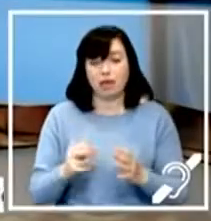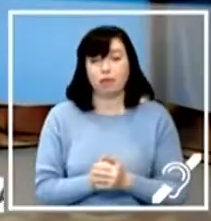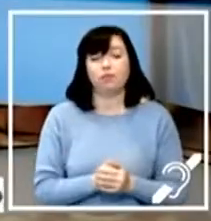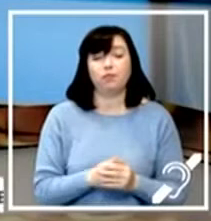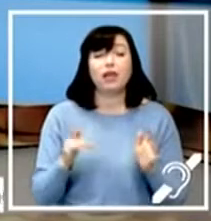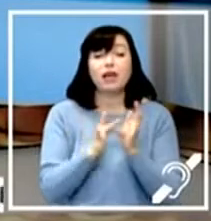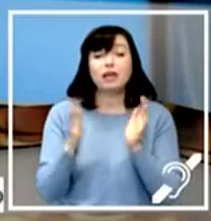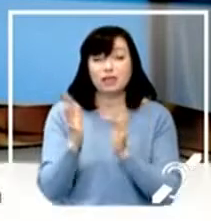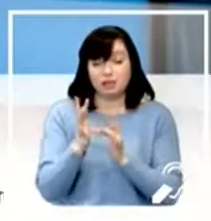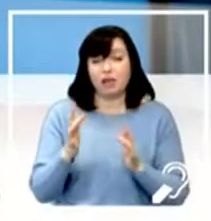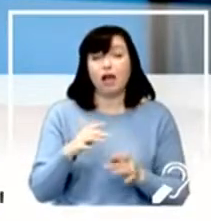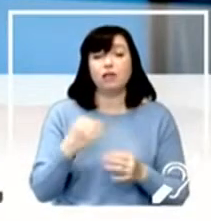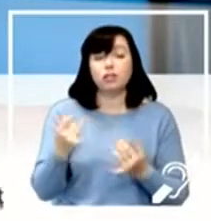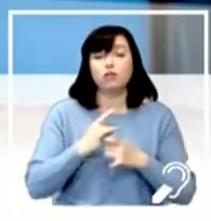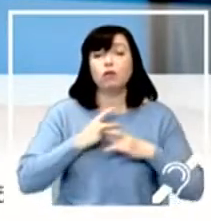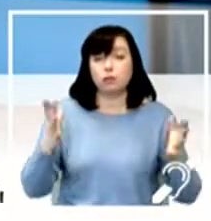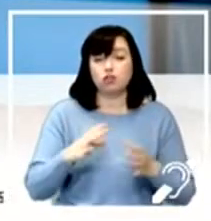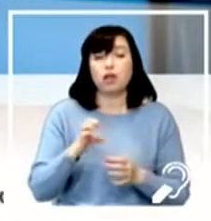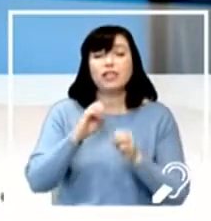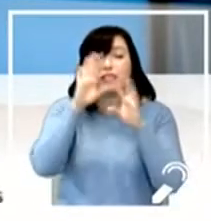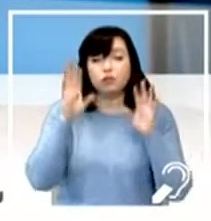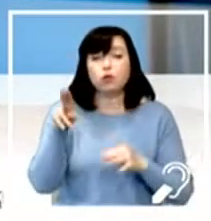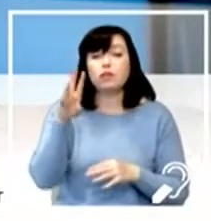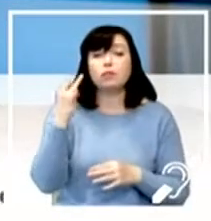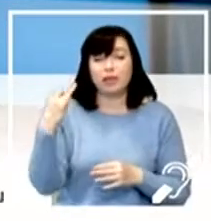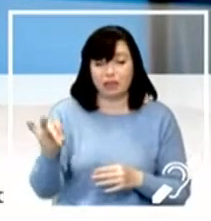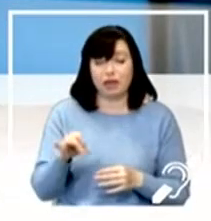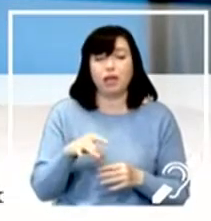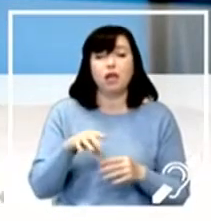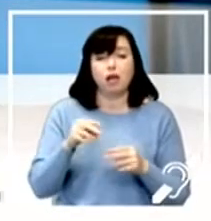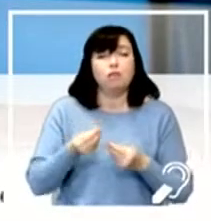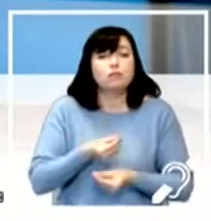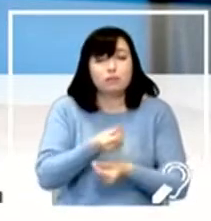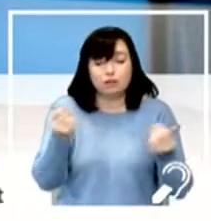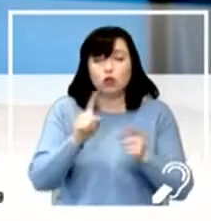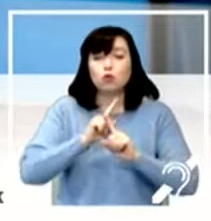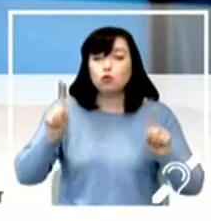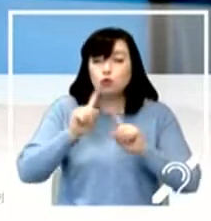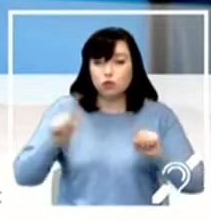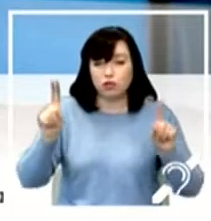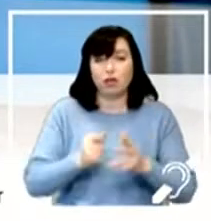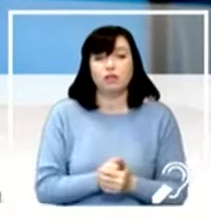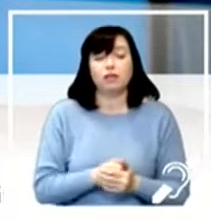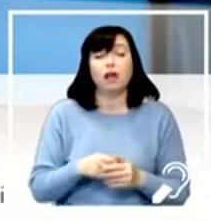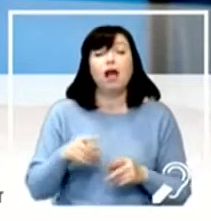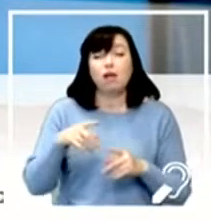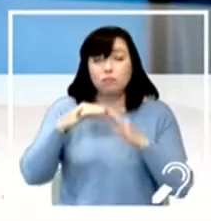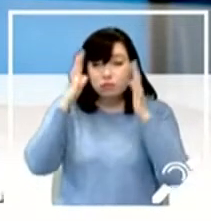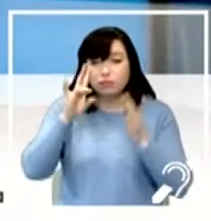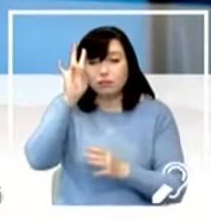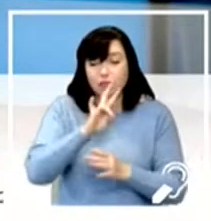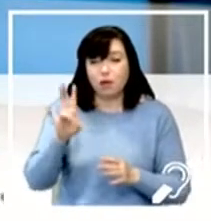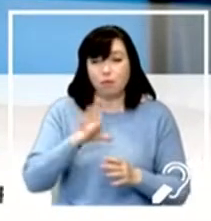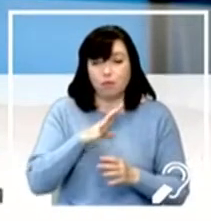Creștinii ortodoxi îl sărbătoresc astăzi pe Sfântul Dumitru, izvorătorul de mir și mare făcător de minuni. În lăcașurile de cult au